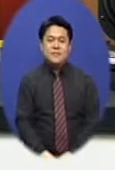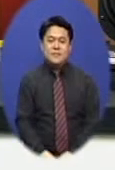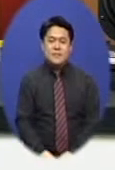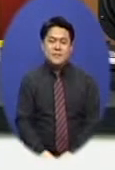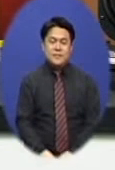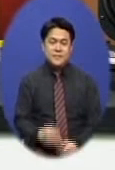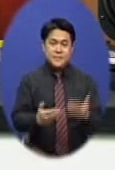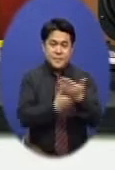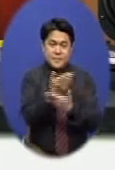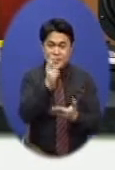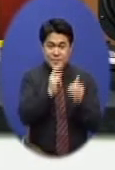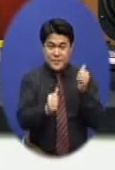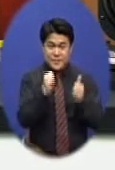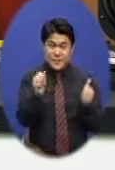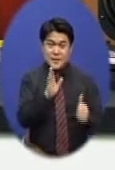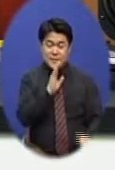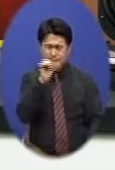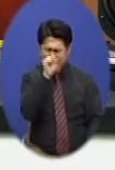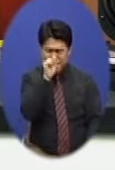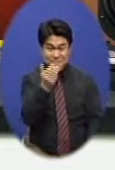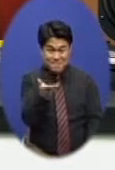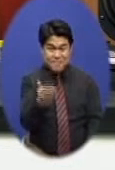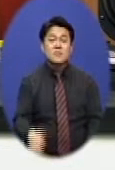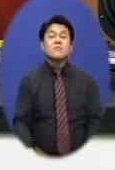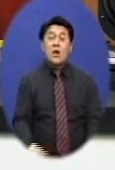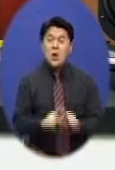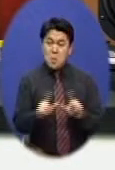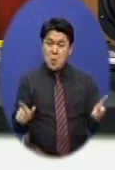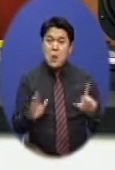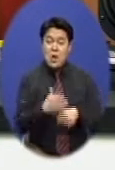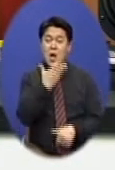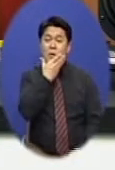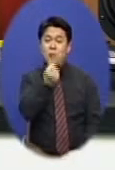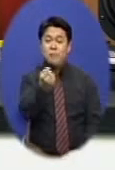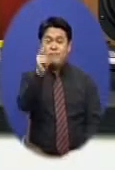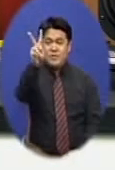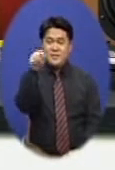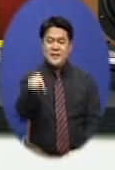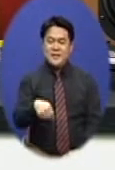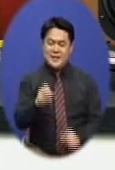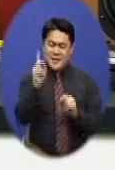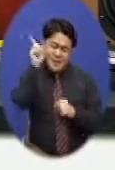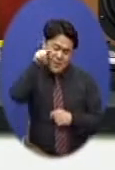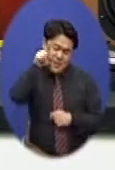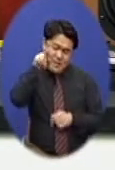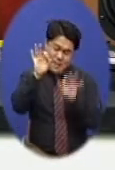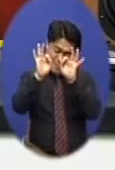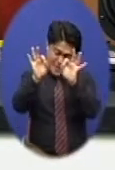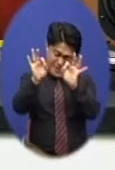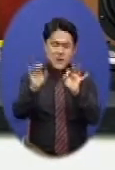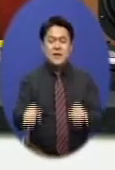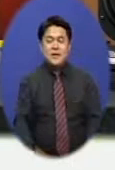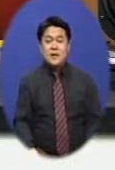왕 그 애청자이신가 봐요. 네, 평소에 복지 TV를 그 네. 자주 보고 있습니다. 그리고 좋은 일 많이